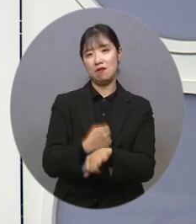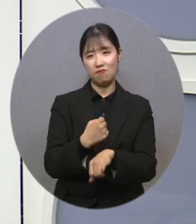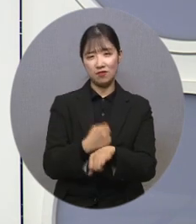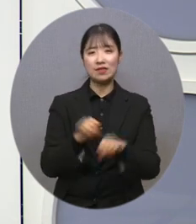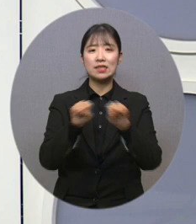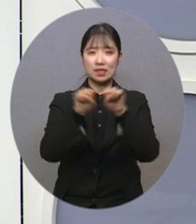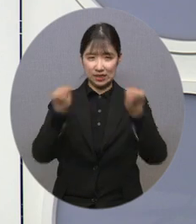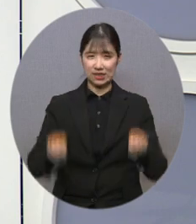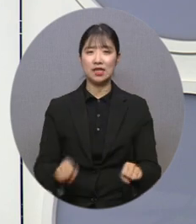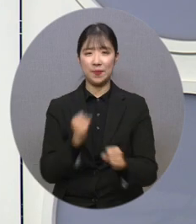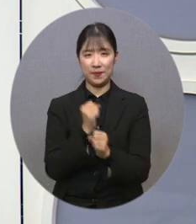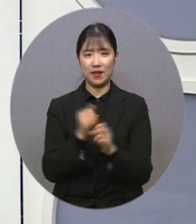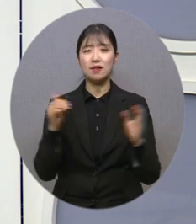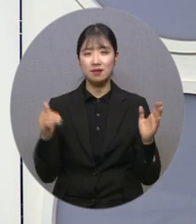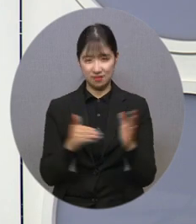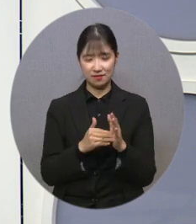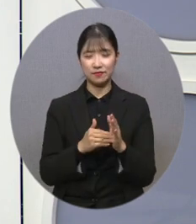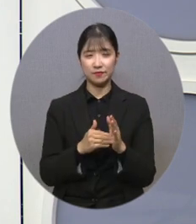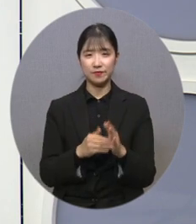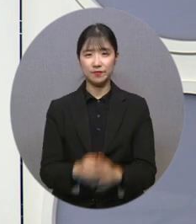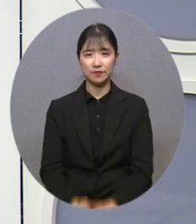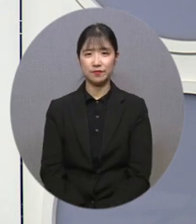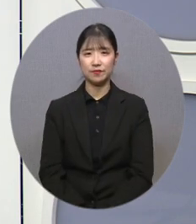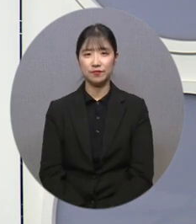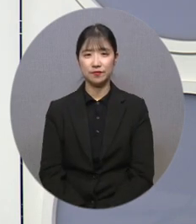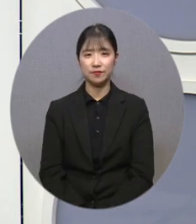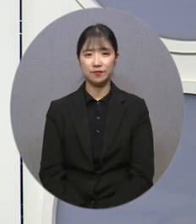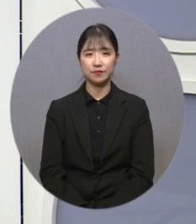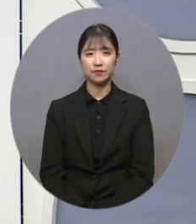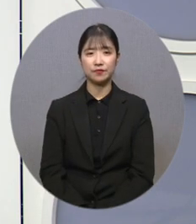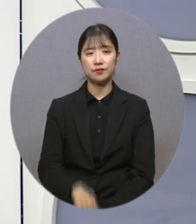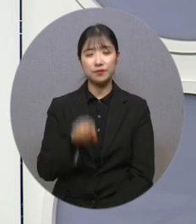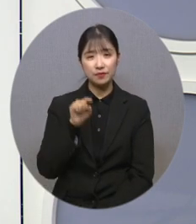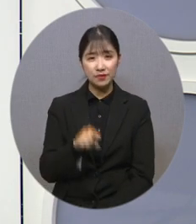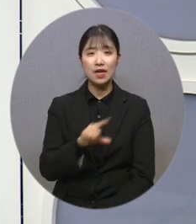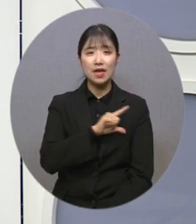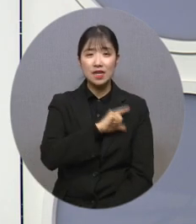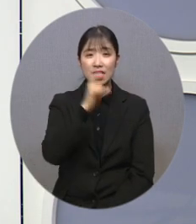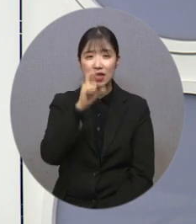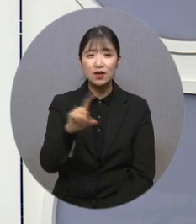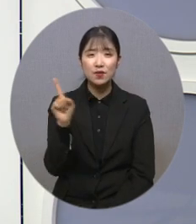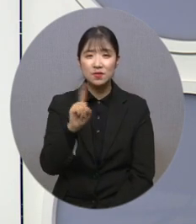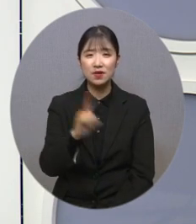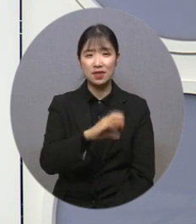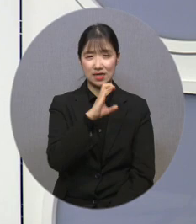우리가 구축했습니다. 플랫폼을 구축했습니다. 그것을 저희는 이름을 붙여서